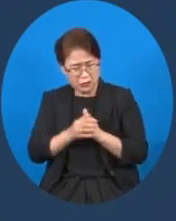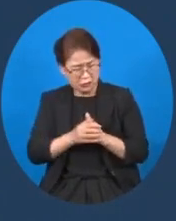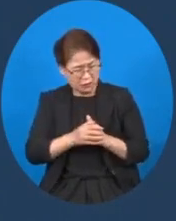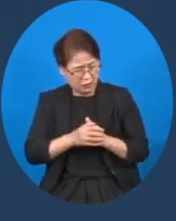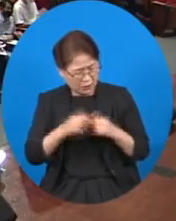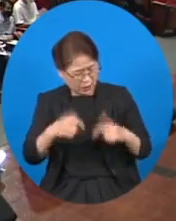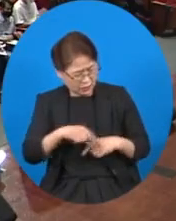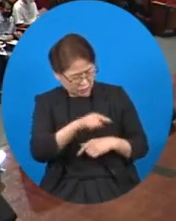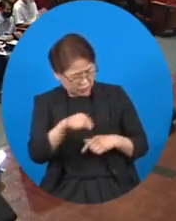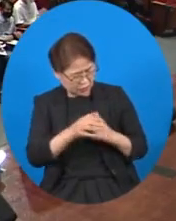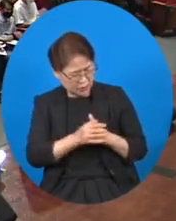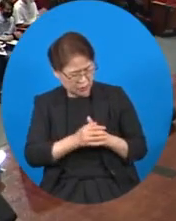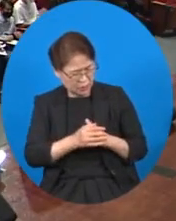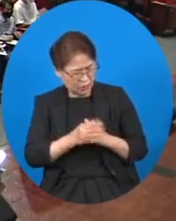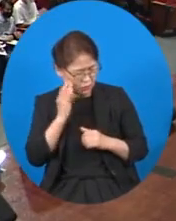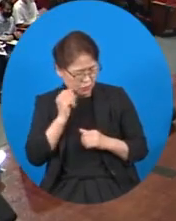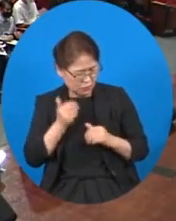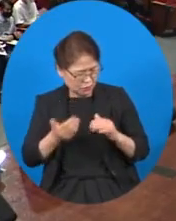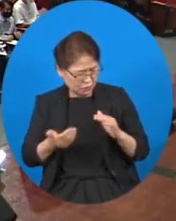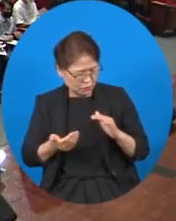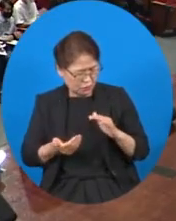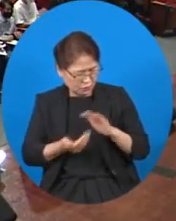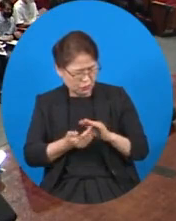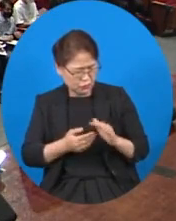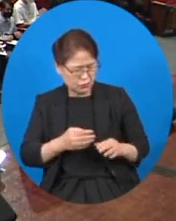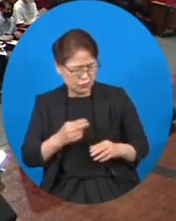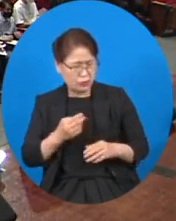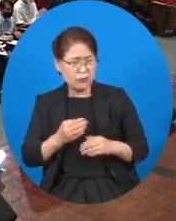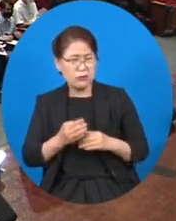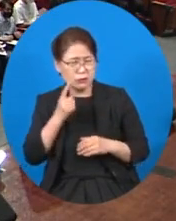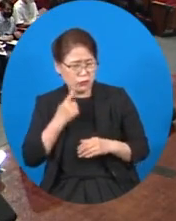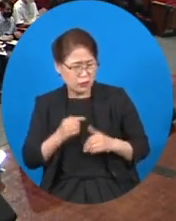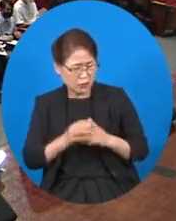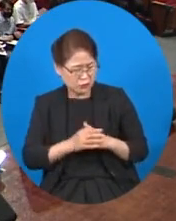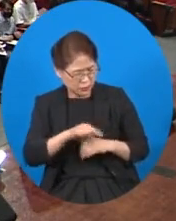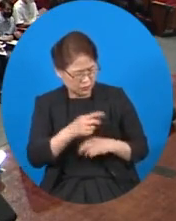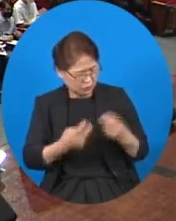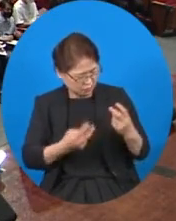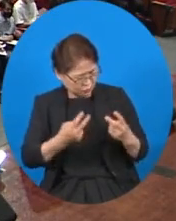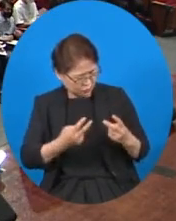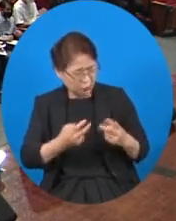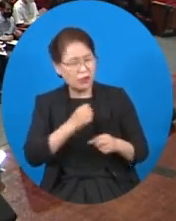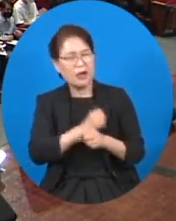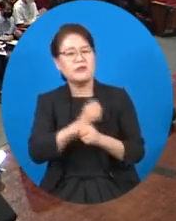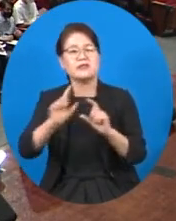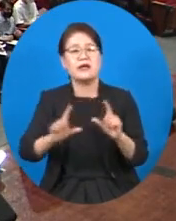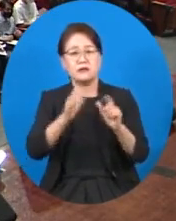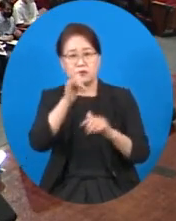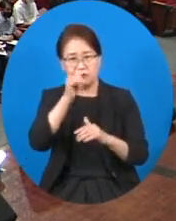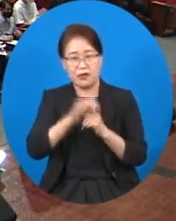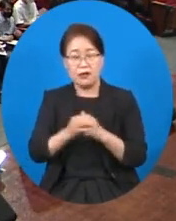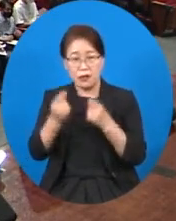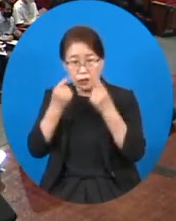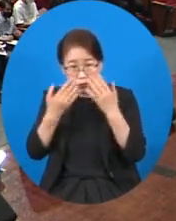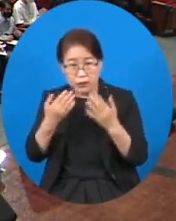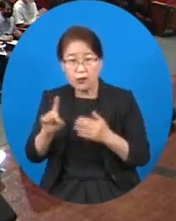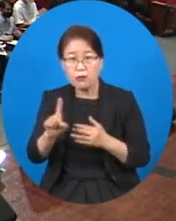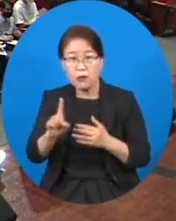부러워하고 그리고 악인들과 늘 비교하면서 살아가는 거예요. 여러분, 분명한